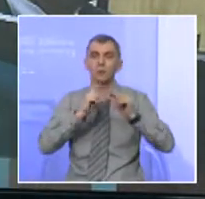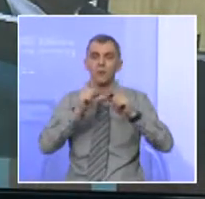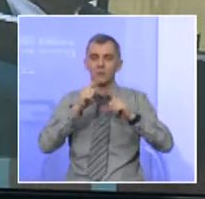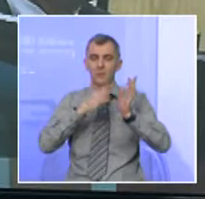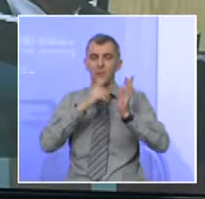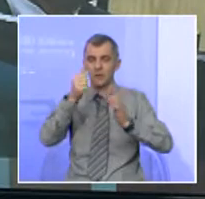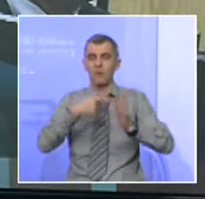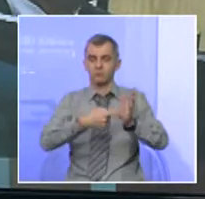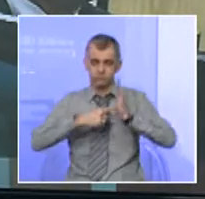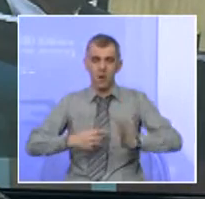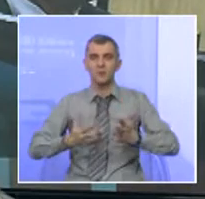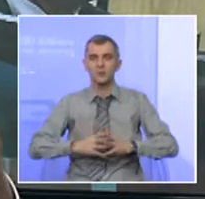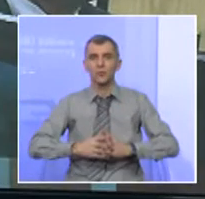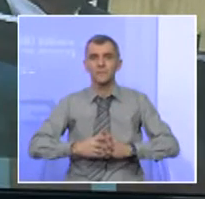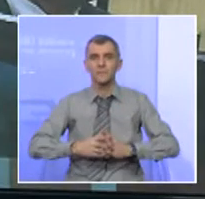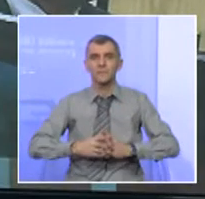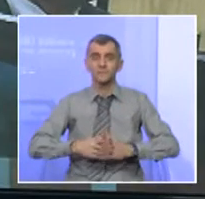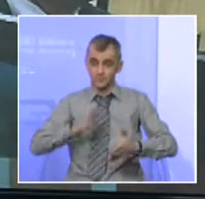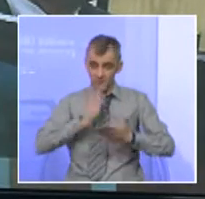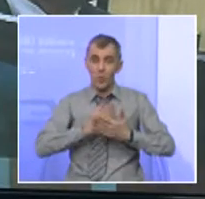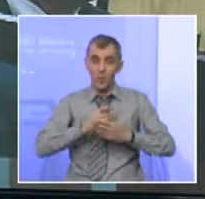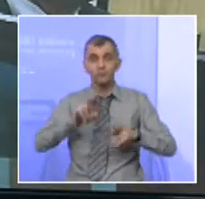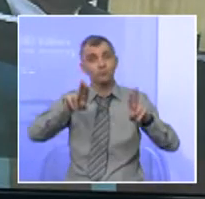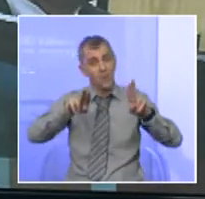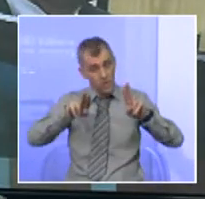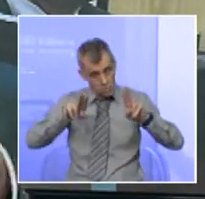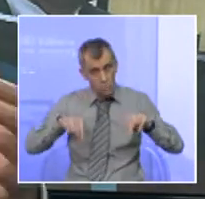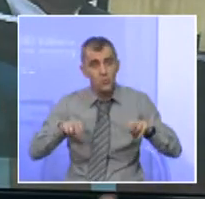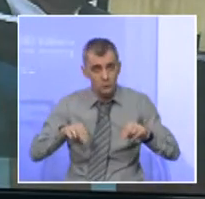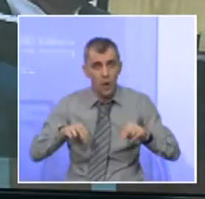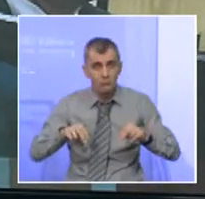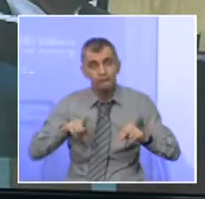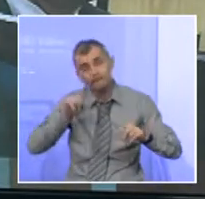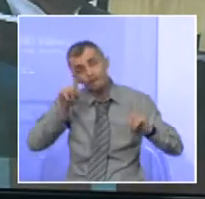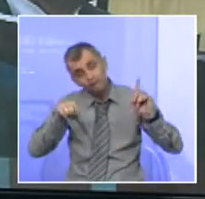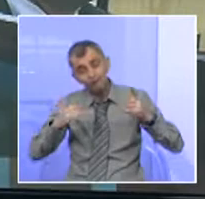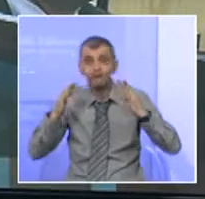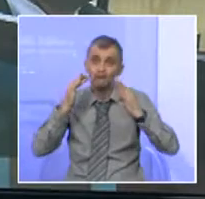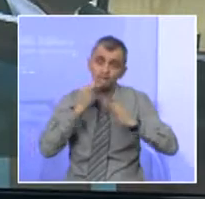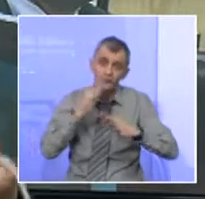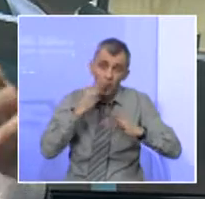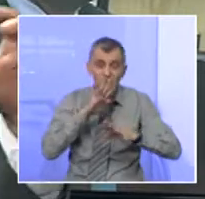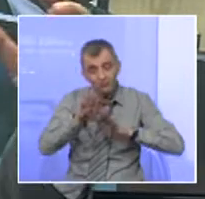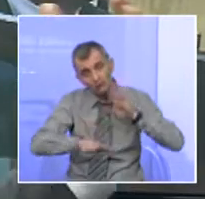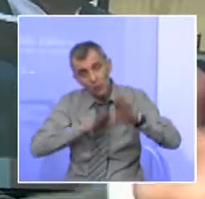otkrio. Bilo je i ima određenih pogrešnih